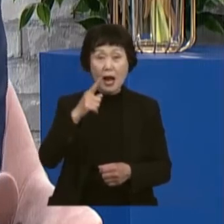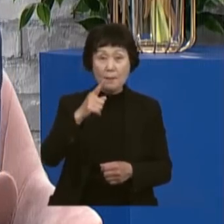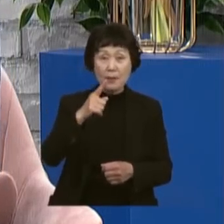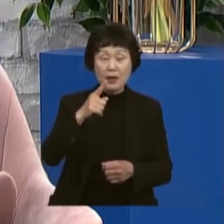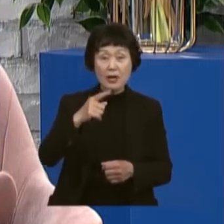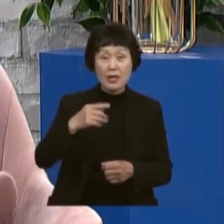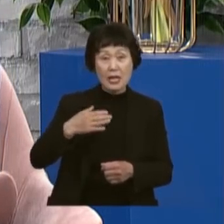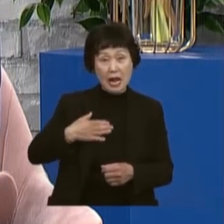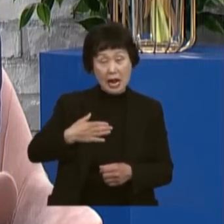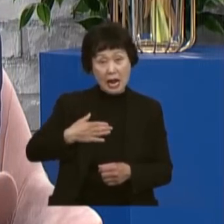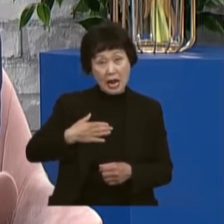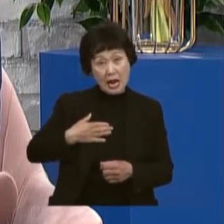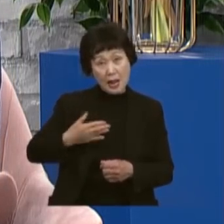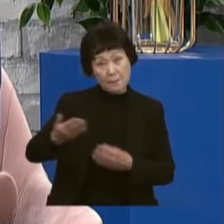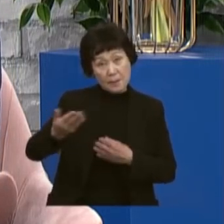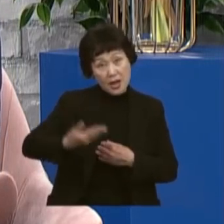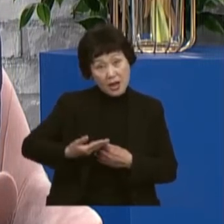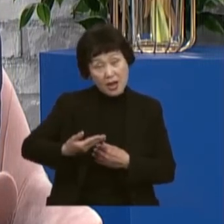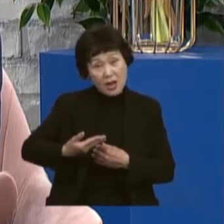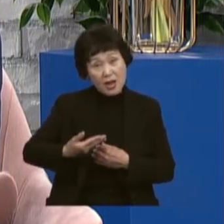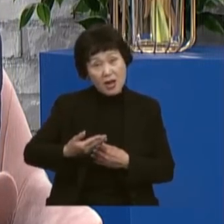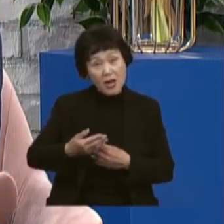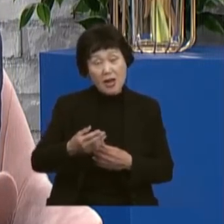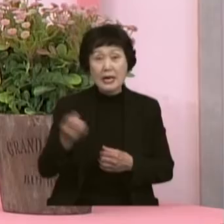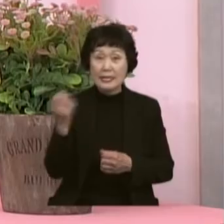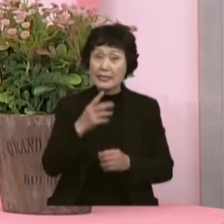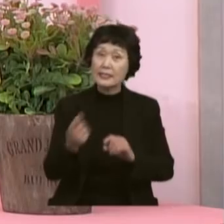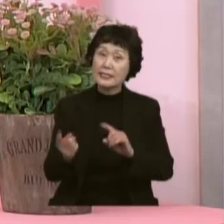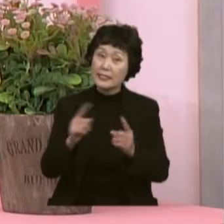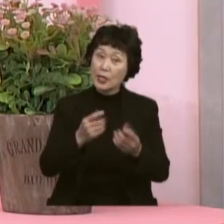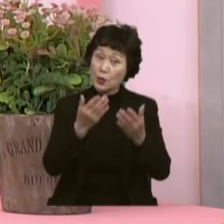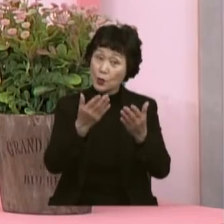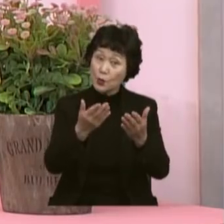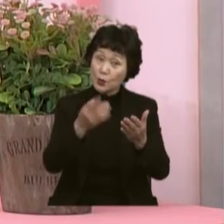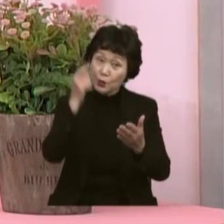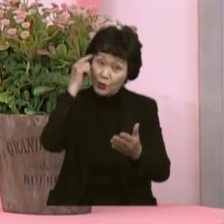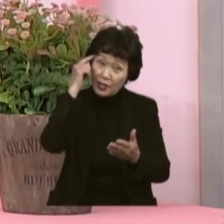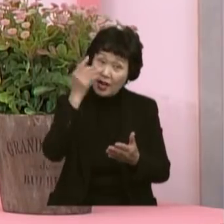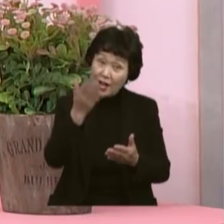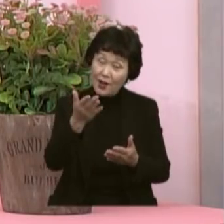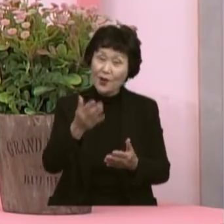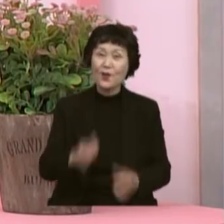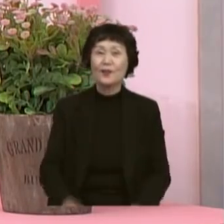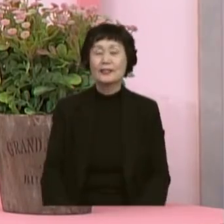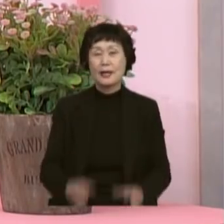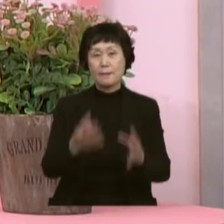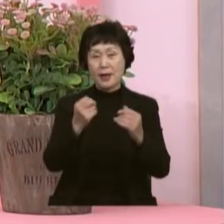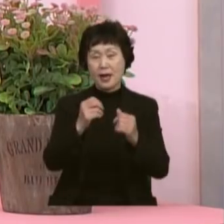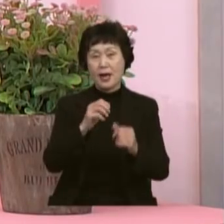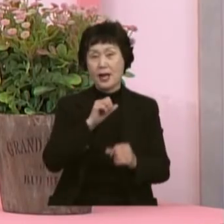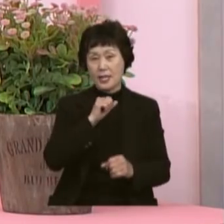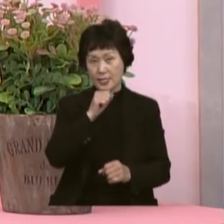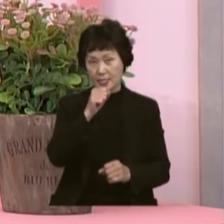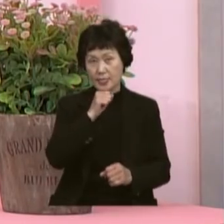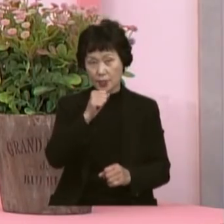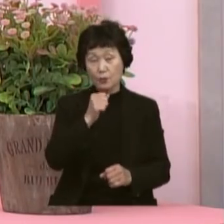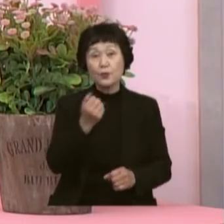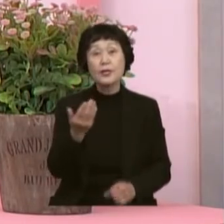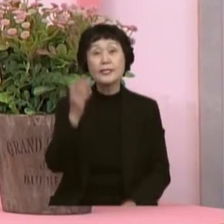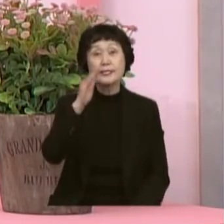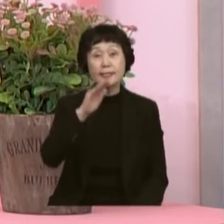다시 살려놓으셨을까요? 정말 제가 그 인터뷰 많이 했거든요. 네. 거기 좀